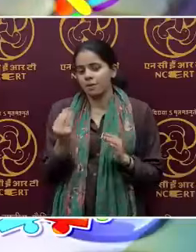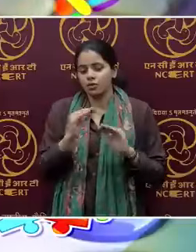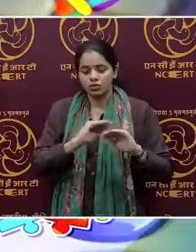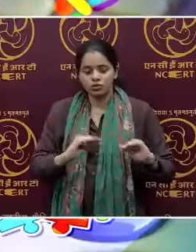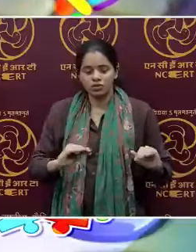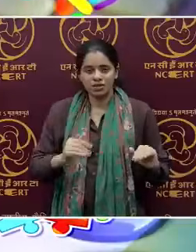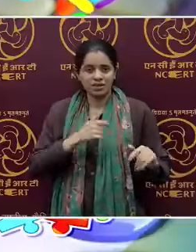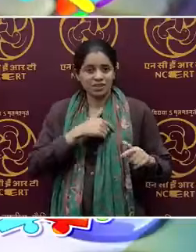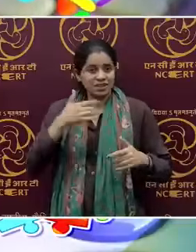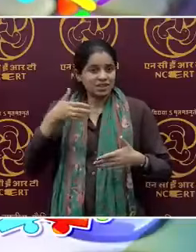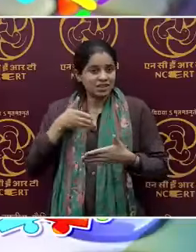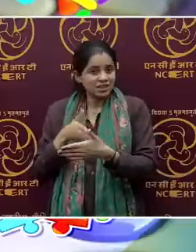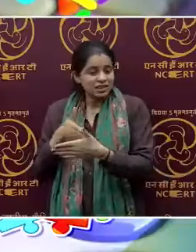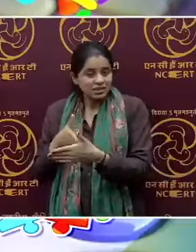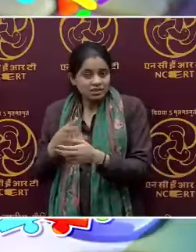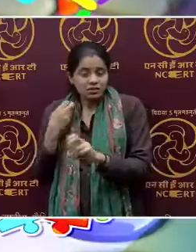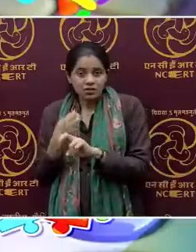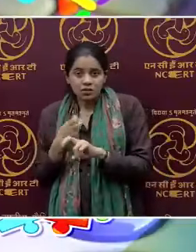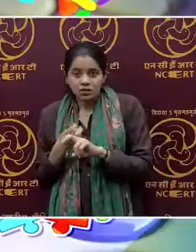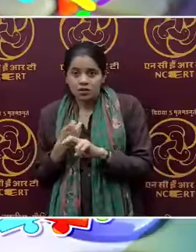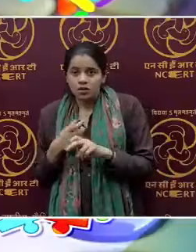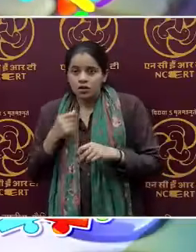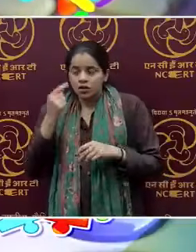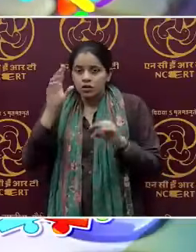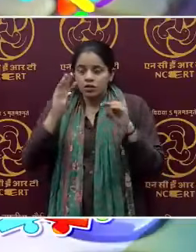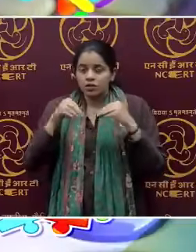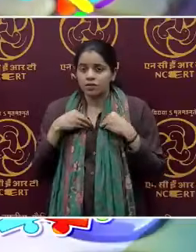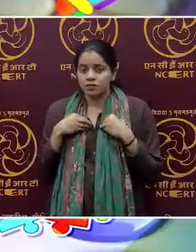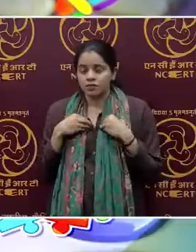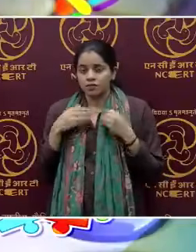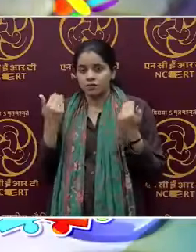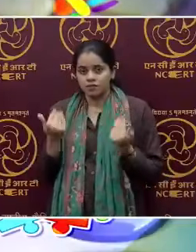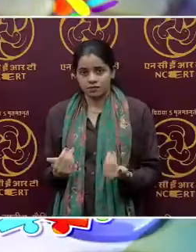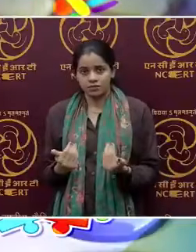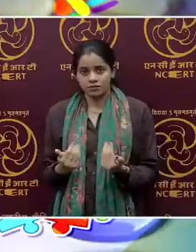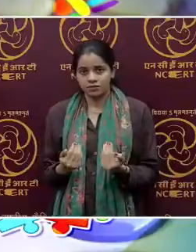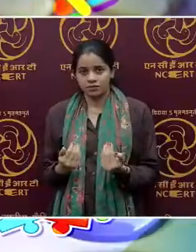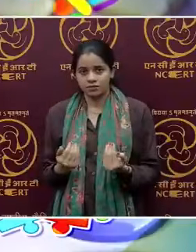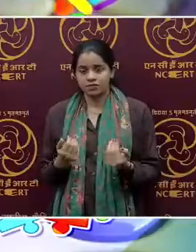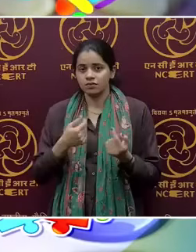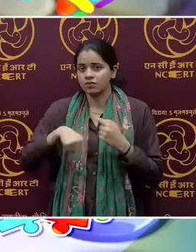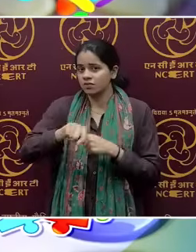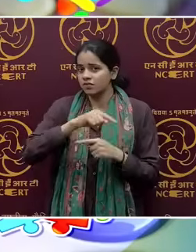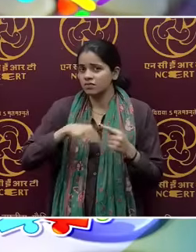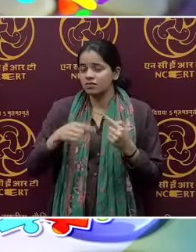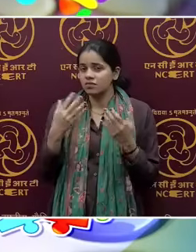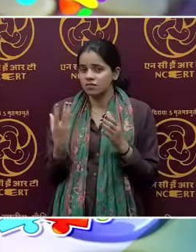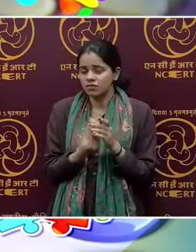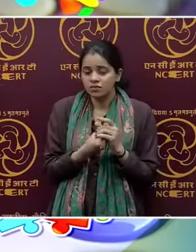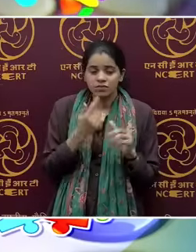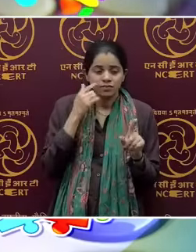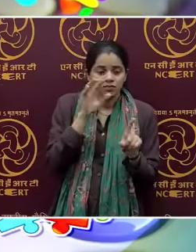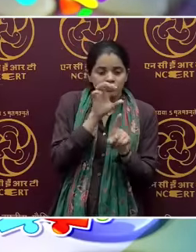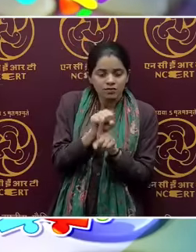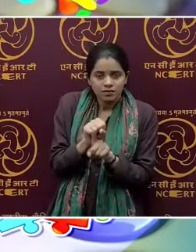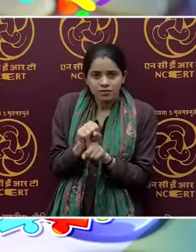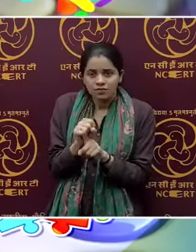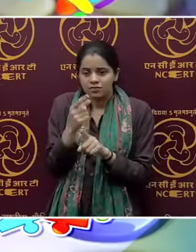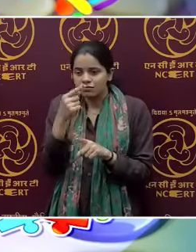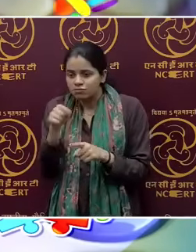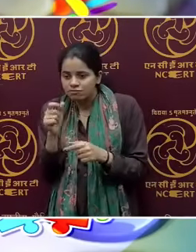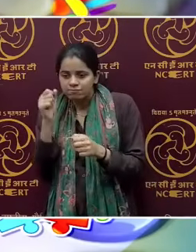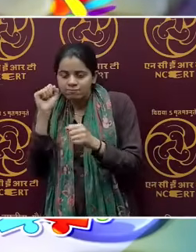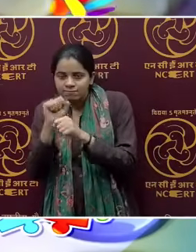लिए और ज़्यादा डिफ़िकल्ट हो जाता है फॉर हिम टू इवन अडैप्ट मोर. अब यहाँ पर बहुत ज़रूरी है दैट वी identify at the right